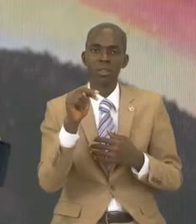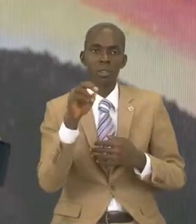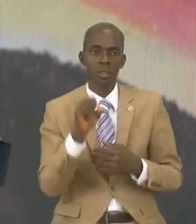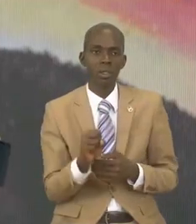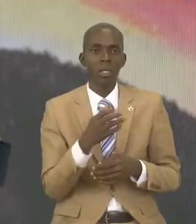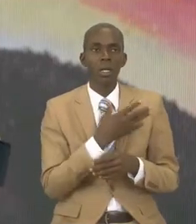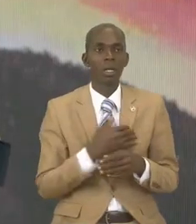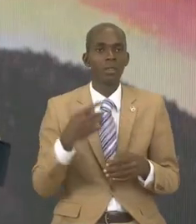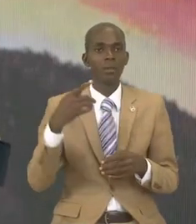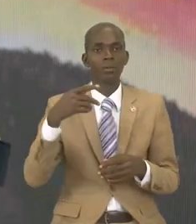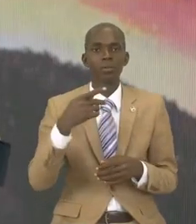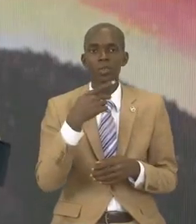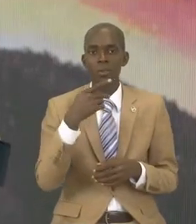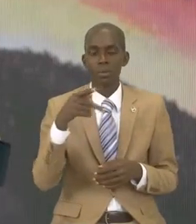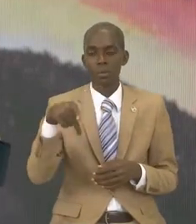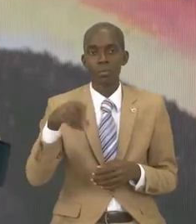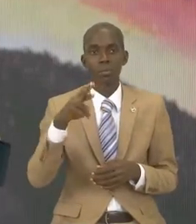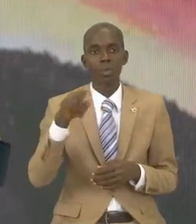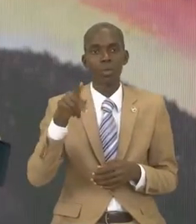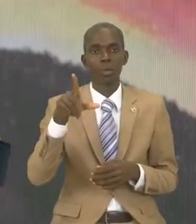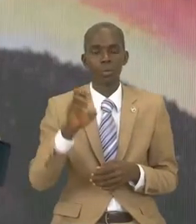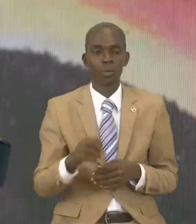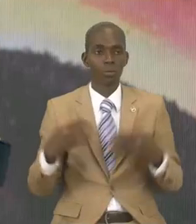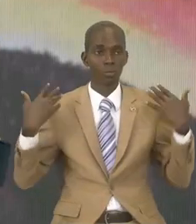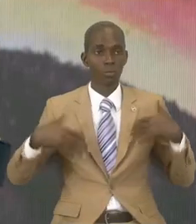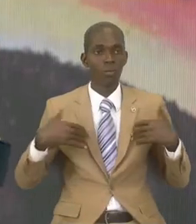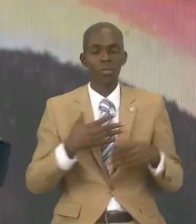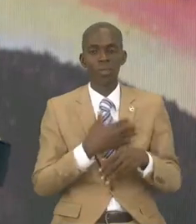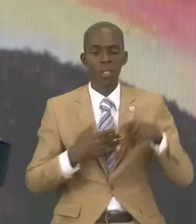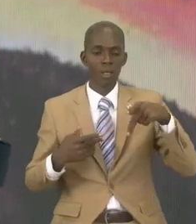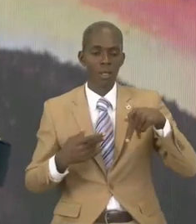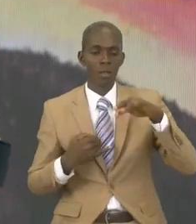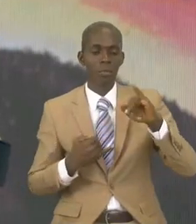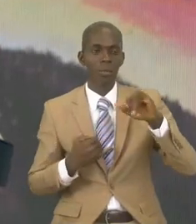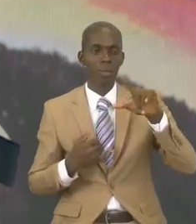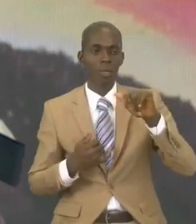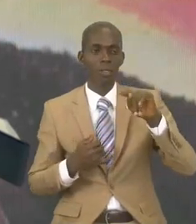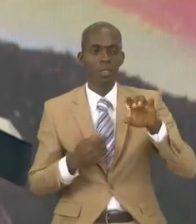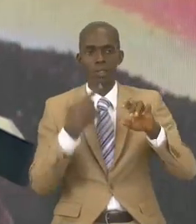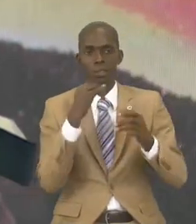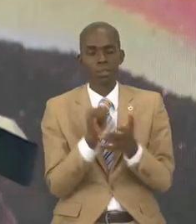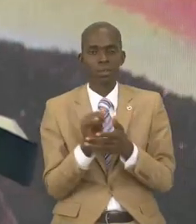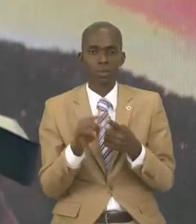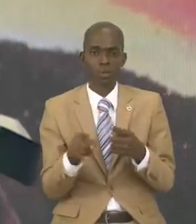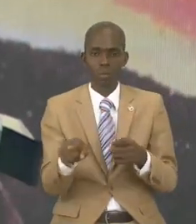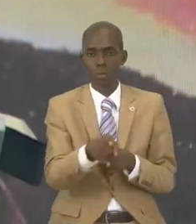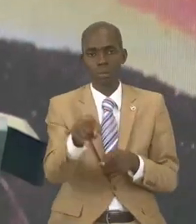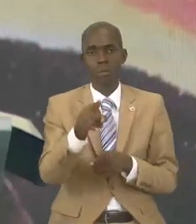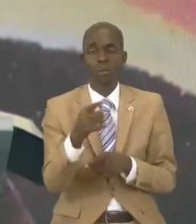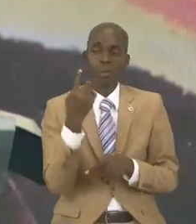et le manteau de pourpre. Et Pilate leur dit, voici l'homme. L'homme sans péché. L'homme